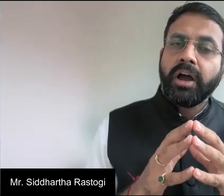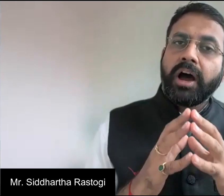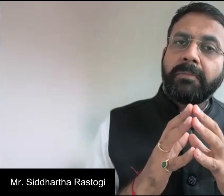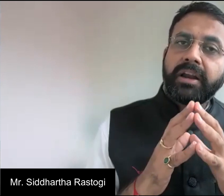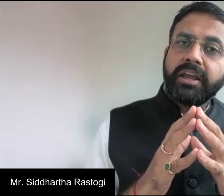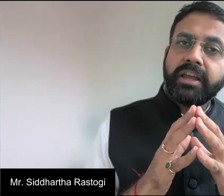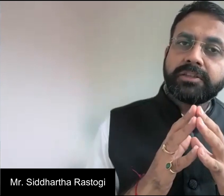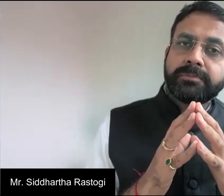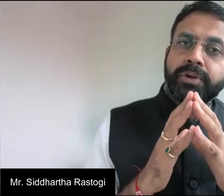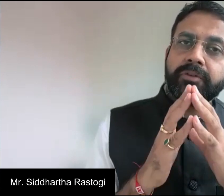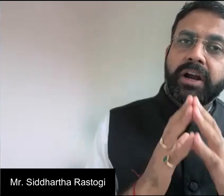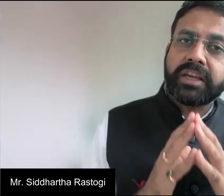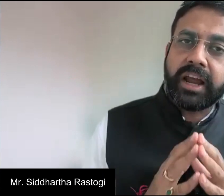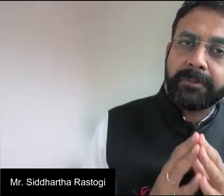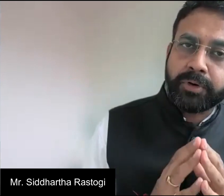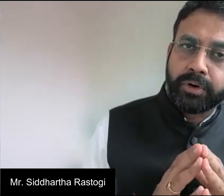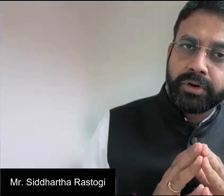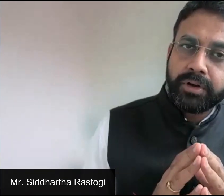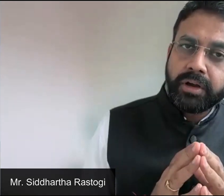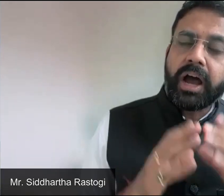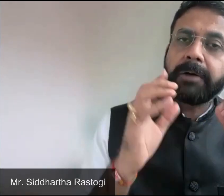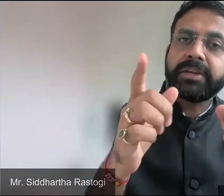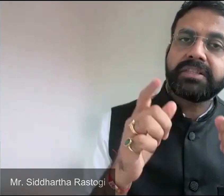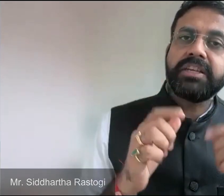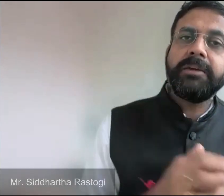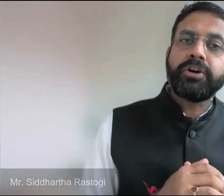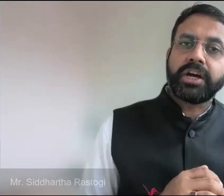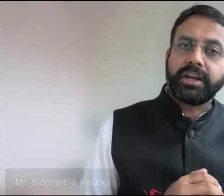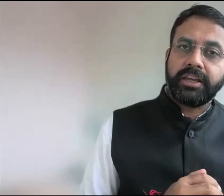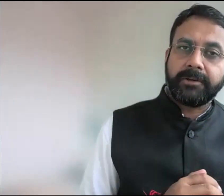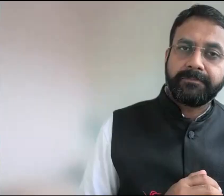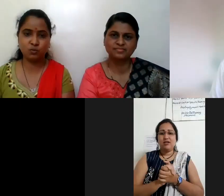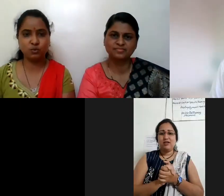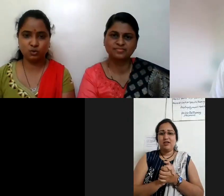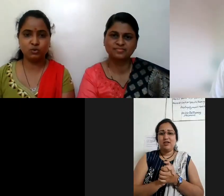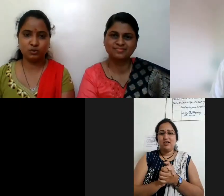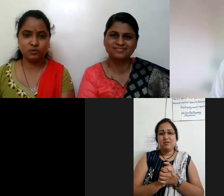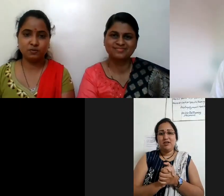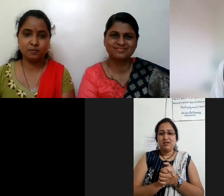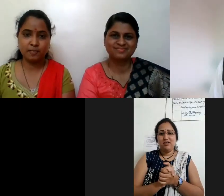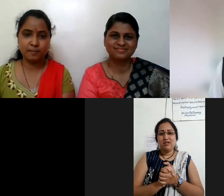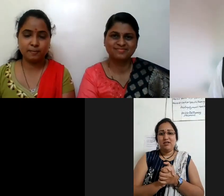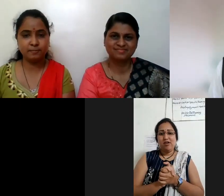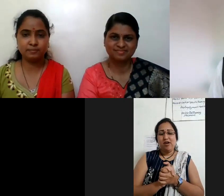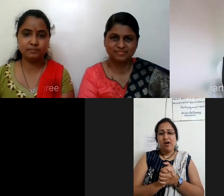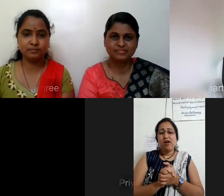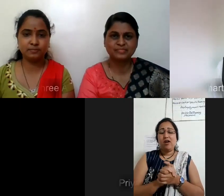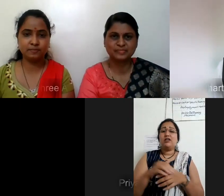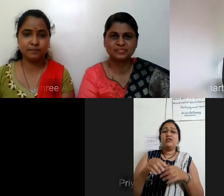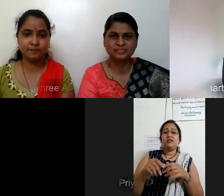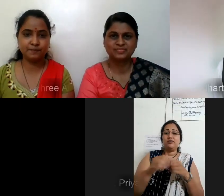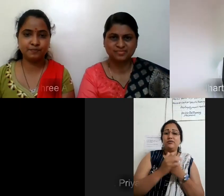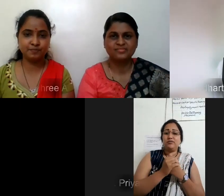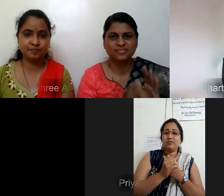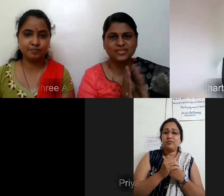को, हमारे इस पूरे वार्तालाप को आप तक सीधी पहुंचा रही हैं। तो भाग्यश्री जी,